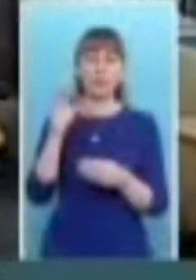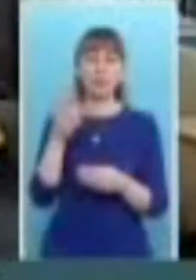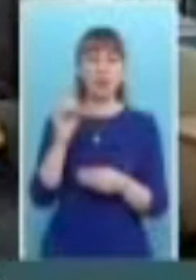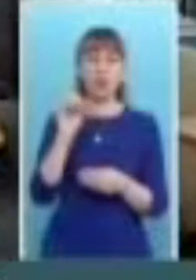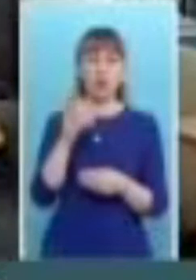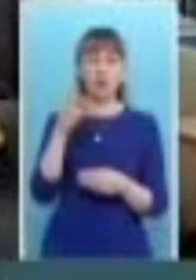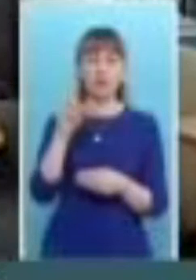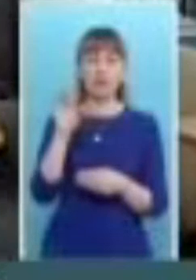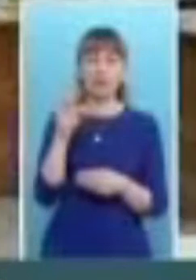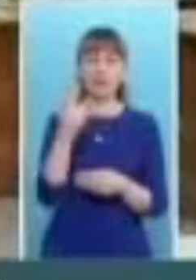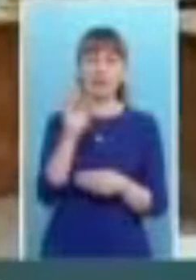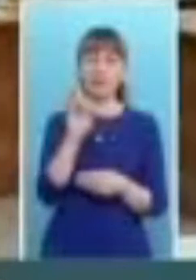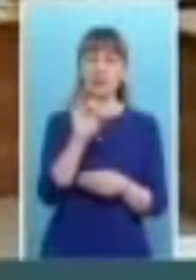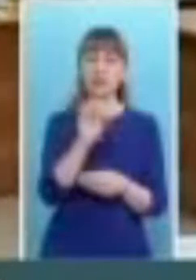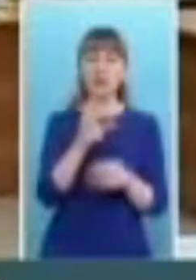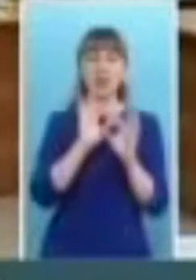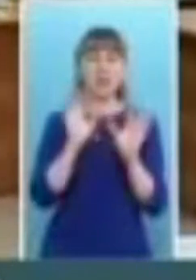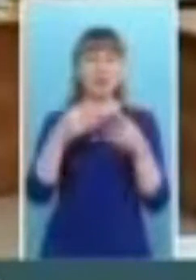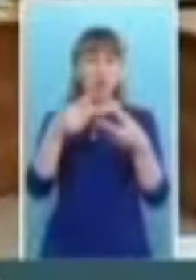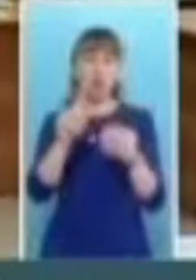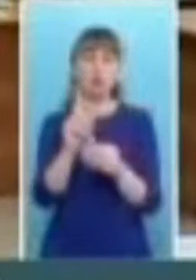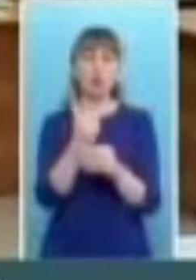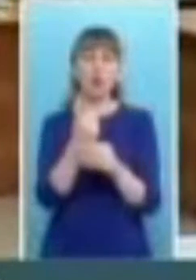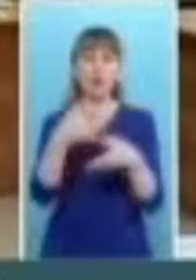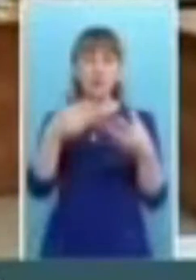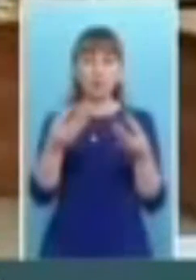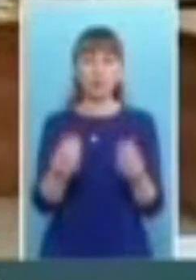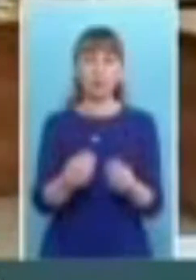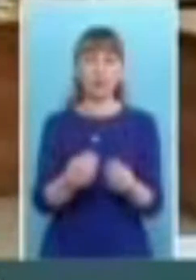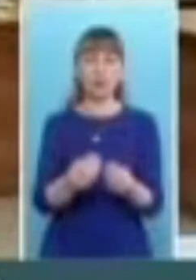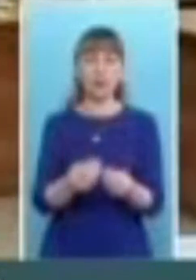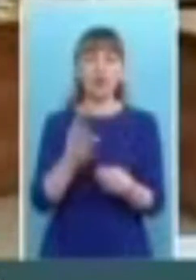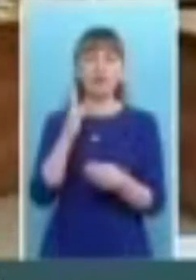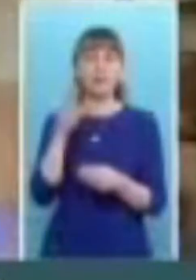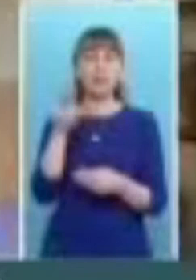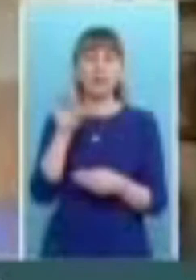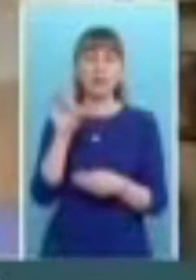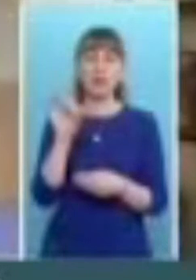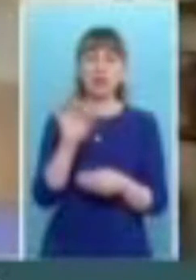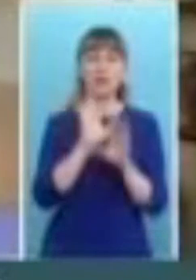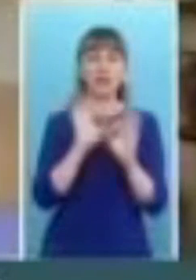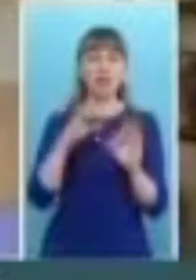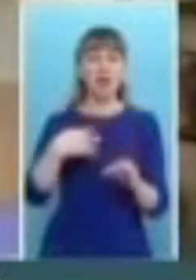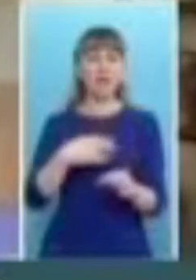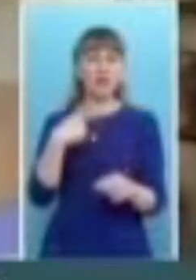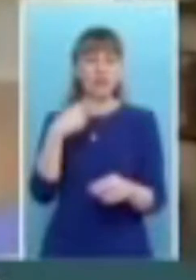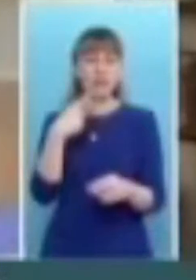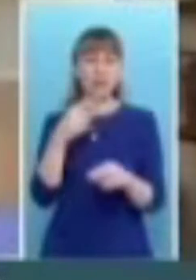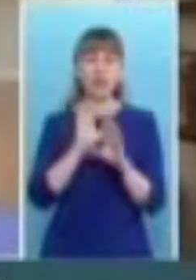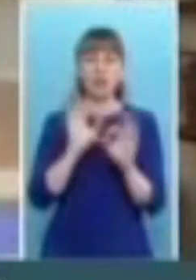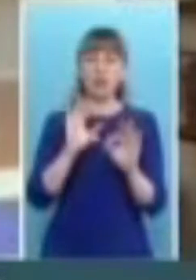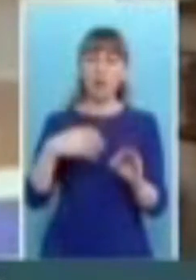объяснил, что такое скульптура и каково ее значение в творческом мире. Виктория Данилова поведала о важности языков и на своем примере